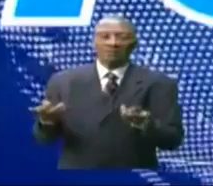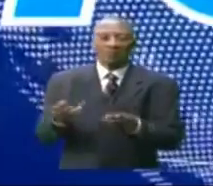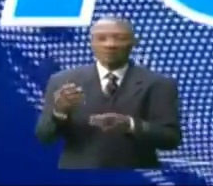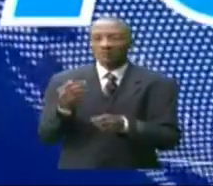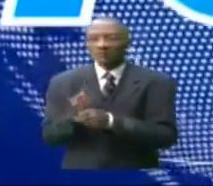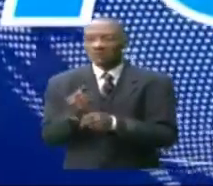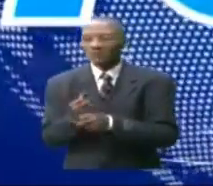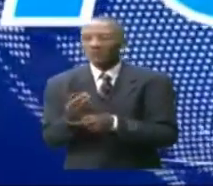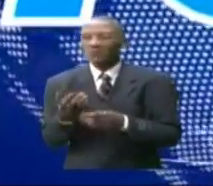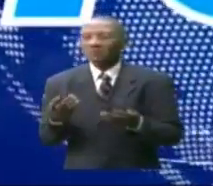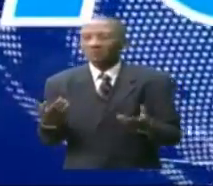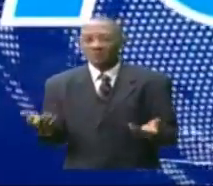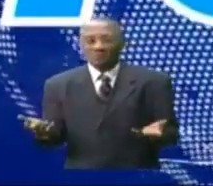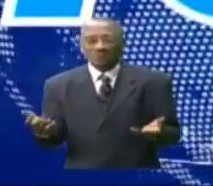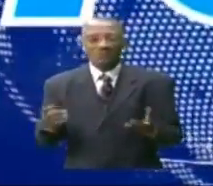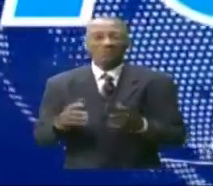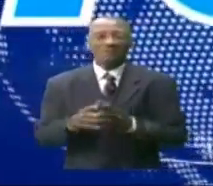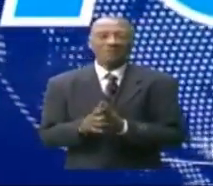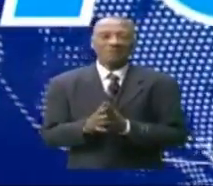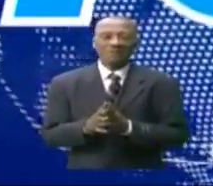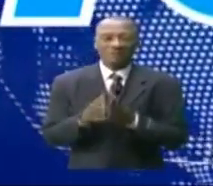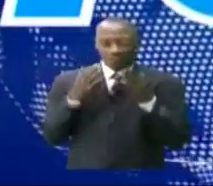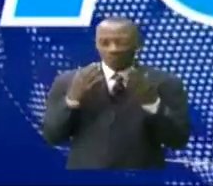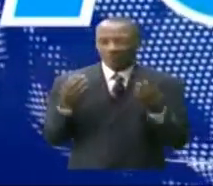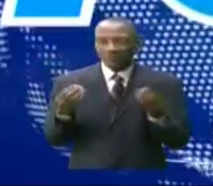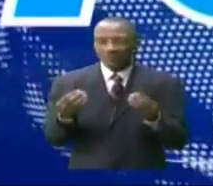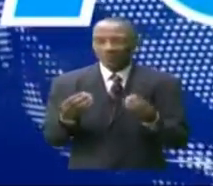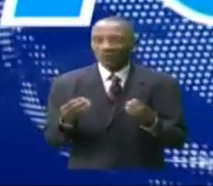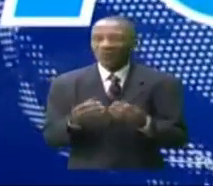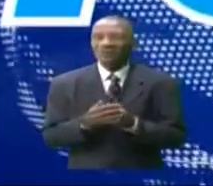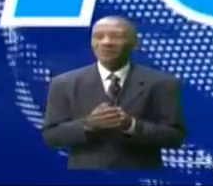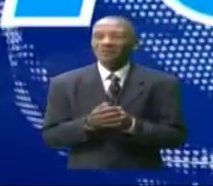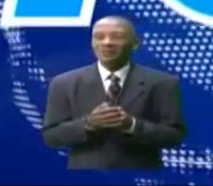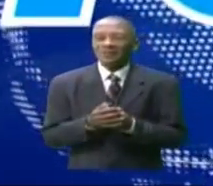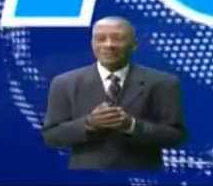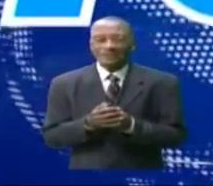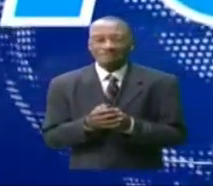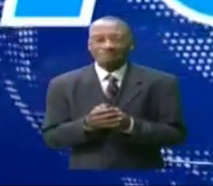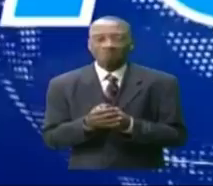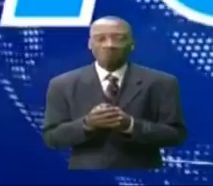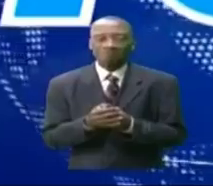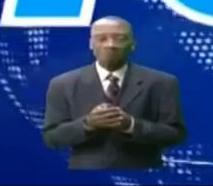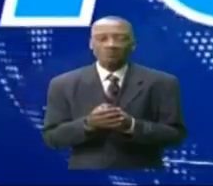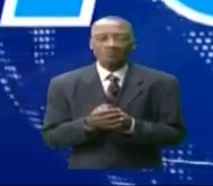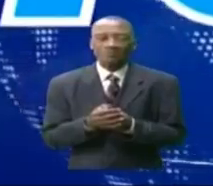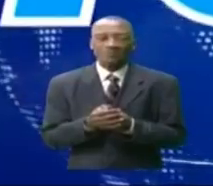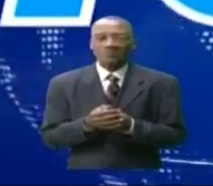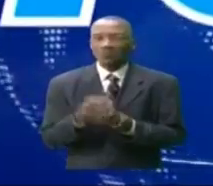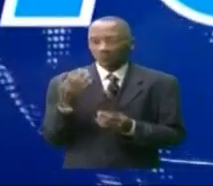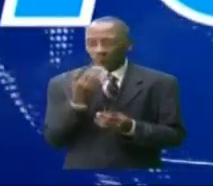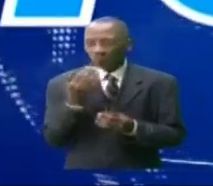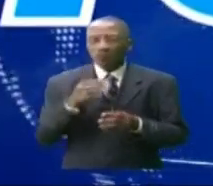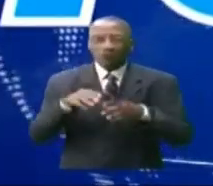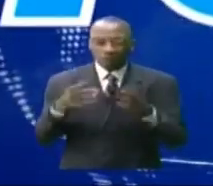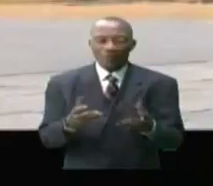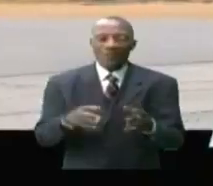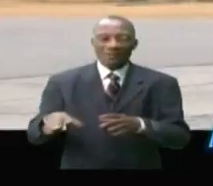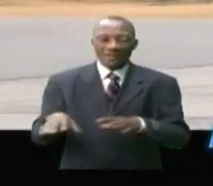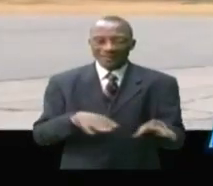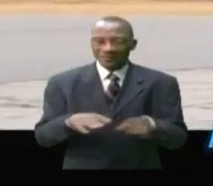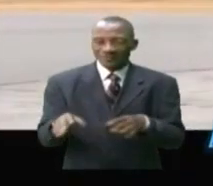La gouverneure Aïdou Lalaba a regagné sa province sans sa parole. Fifi Masoka Saini a rendu hommage au président de la République.